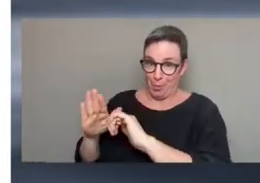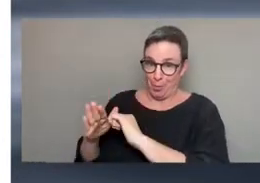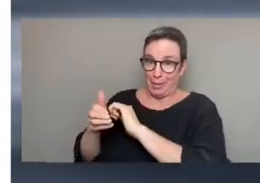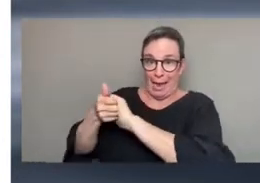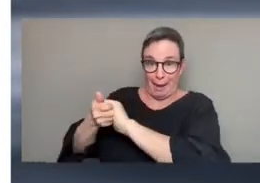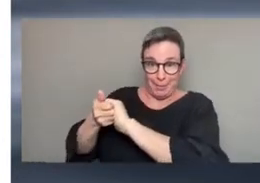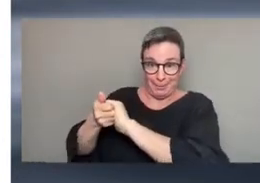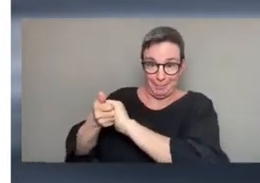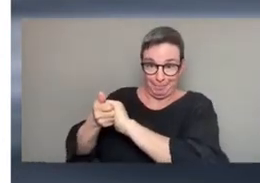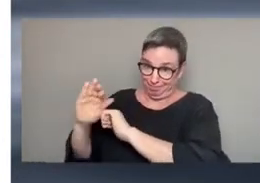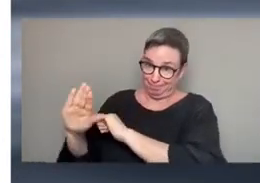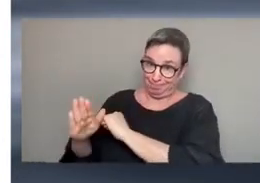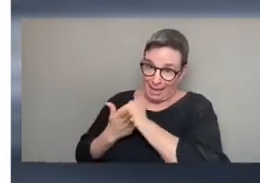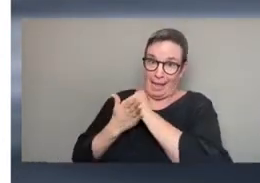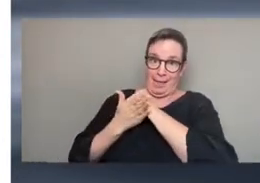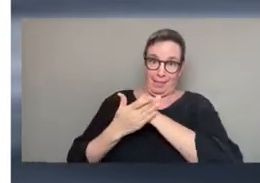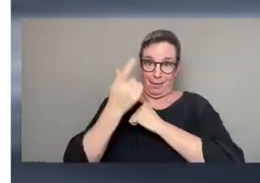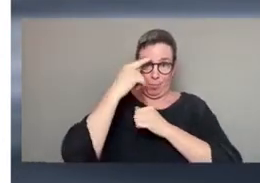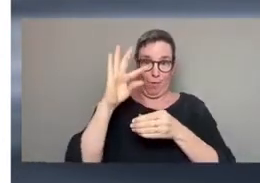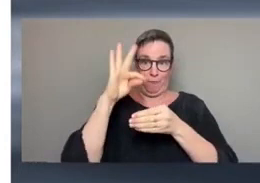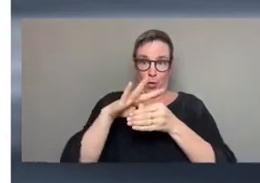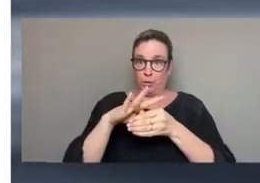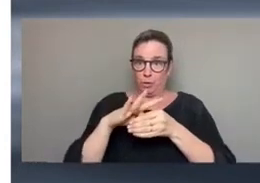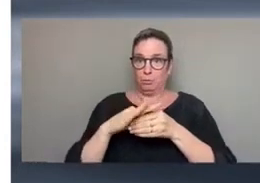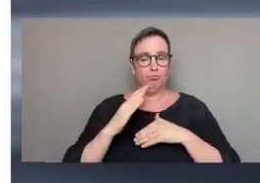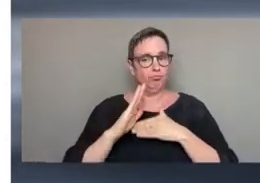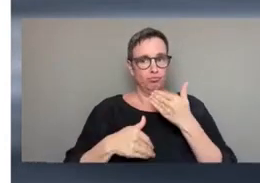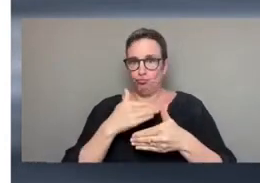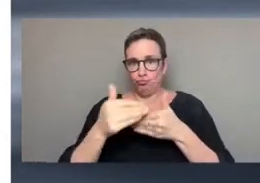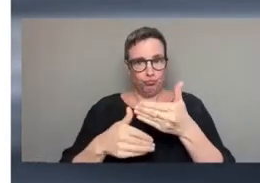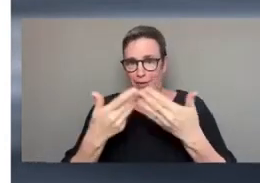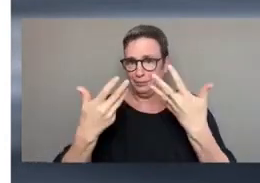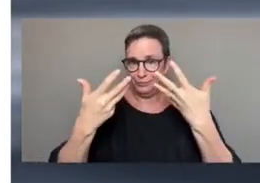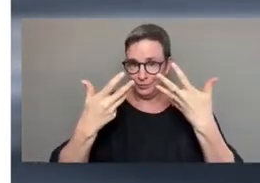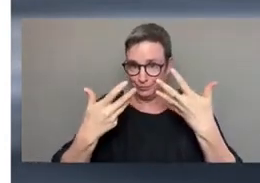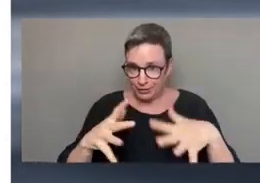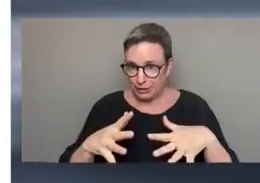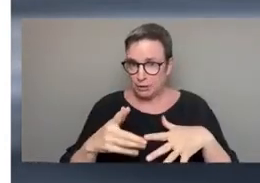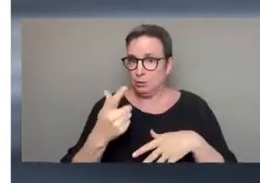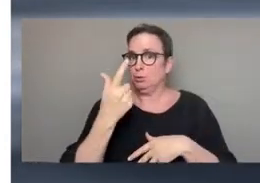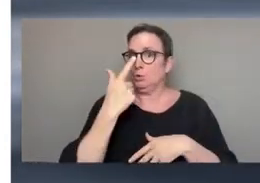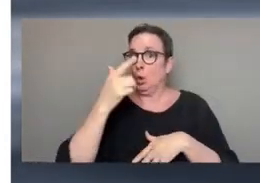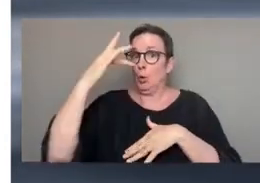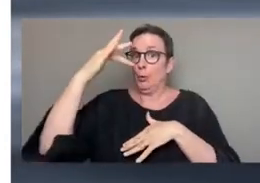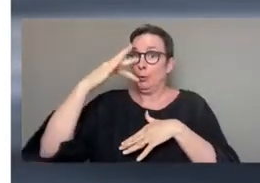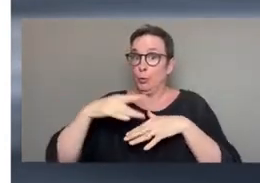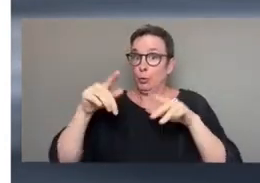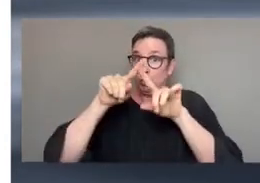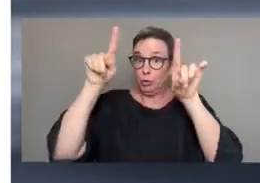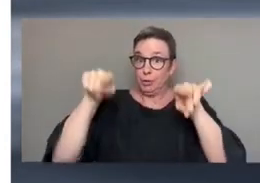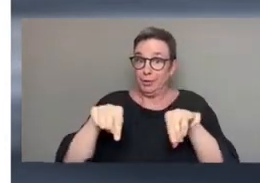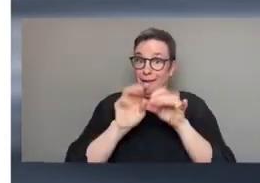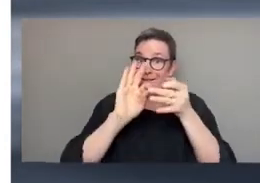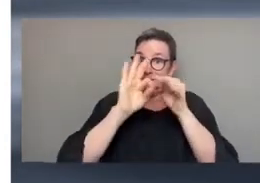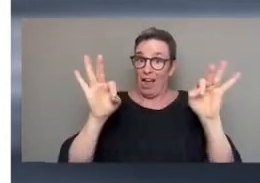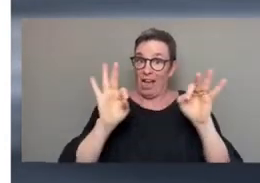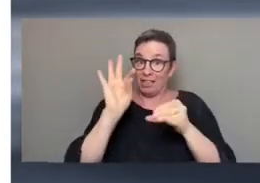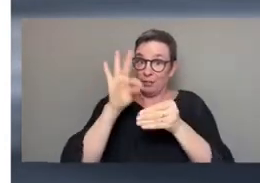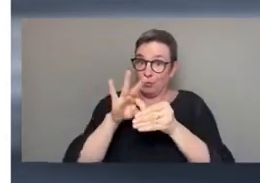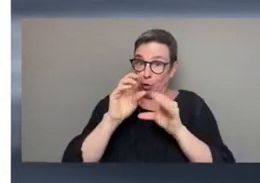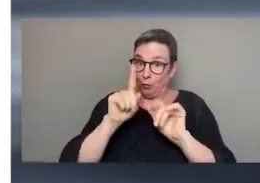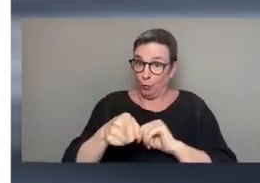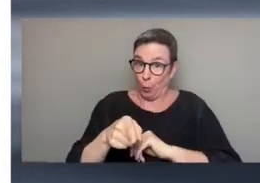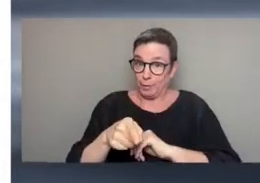vote. Nous avons fait le nécessaire et quand il est arrivé sur le libellé en question qui était